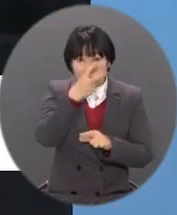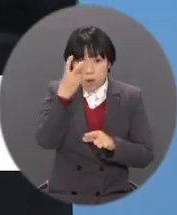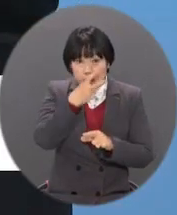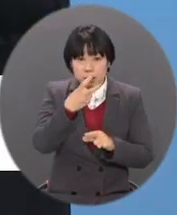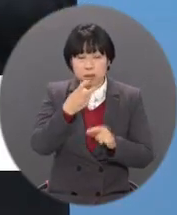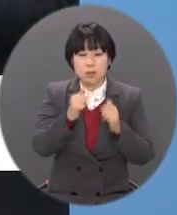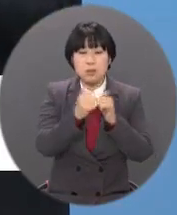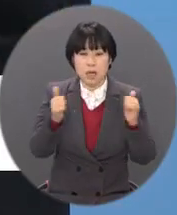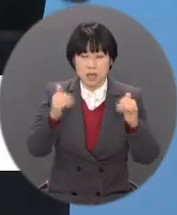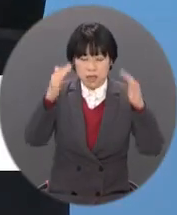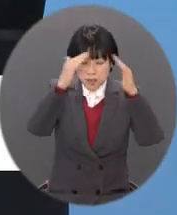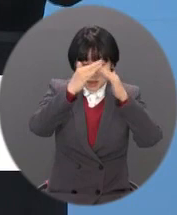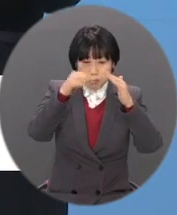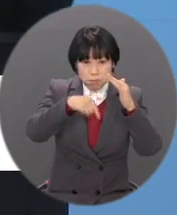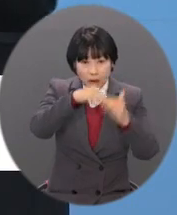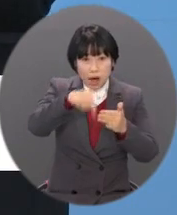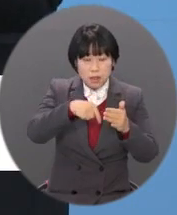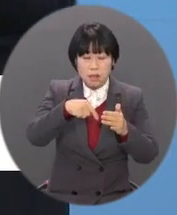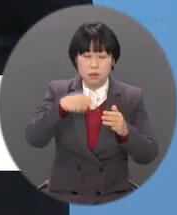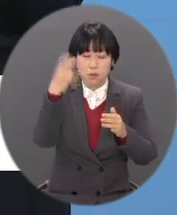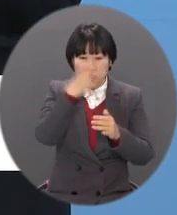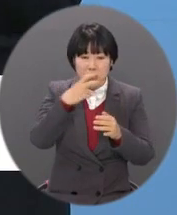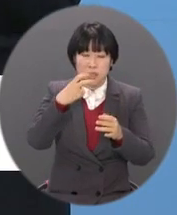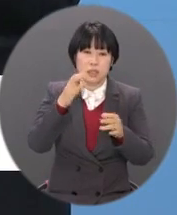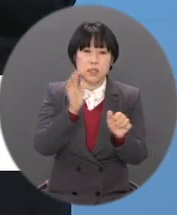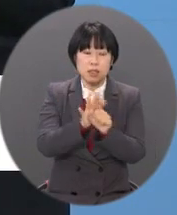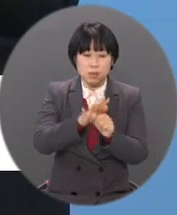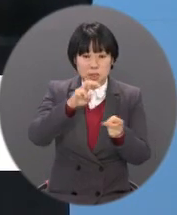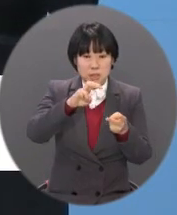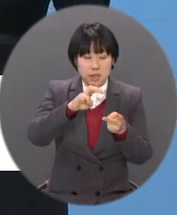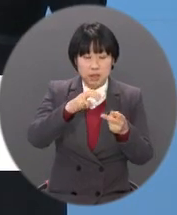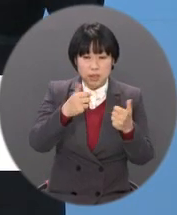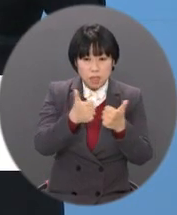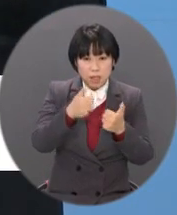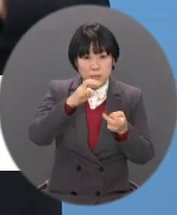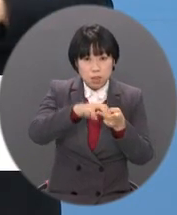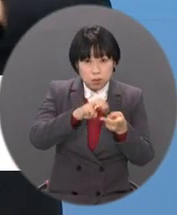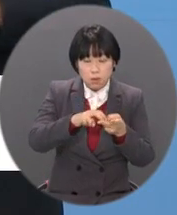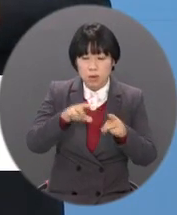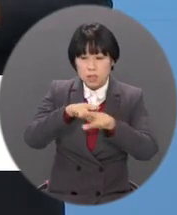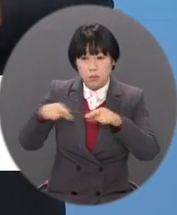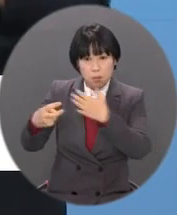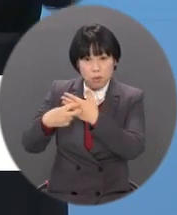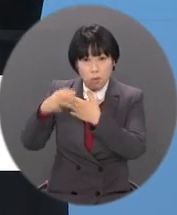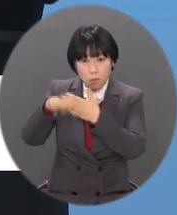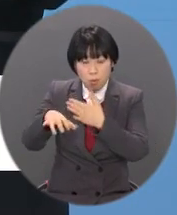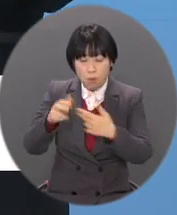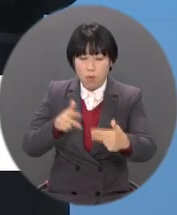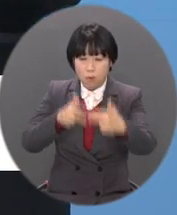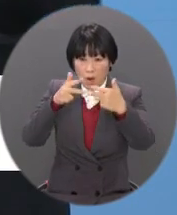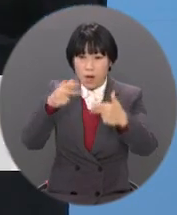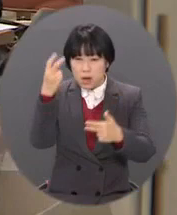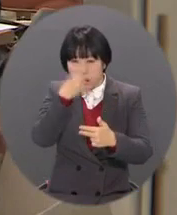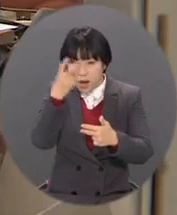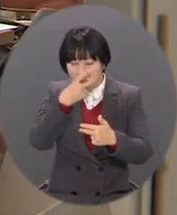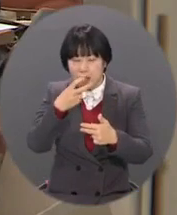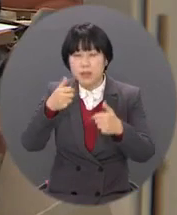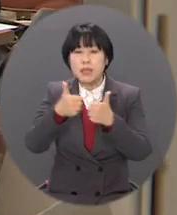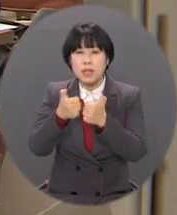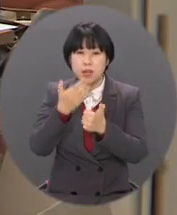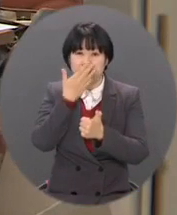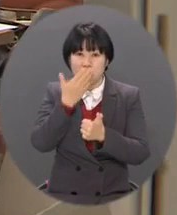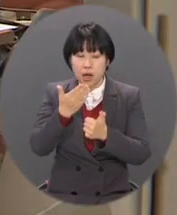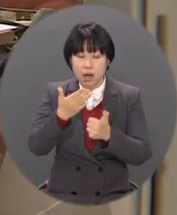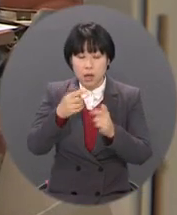관리군은 재택관리 지원 상담센터와 일반 의료기관에서 비대면 진료 및 상담을 받게 됩니다.